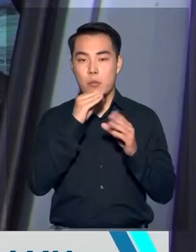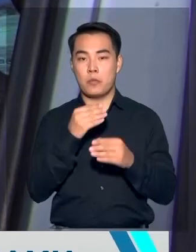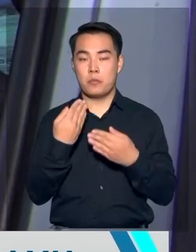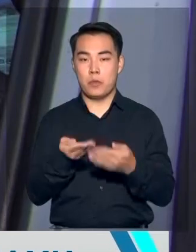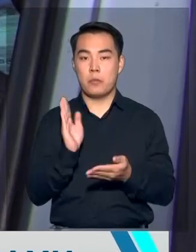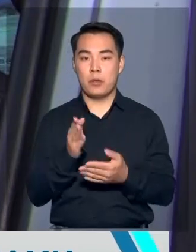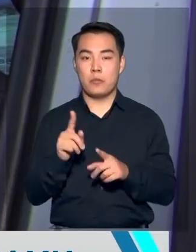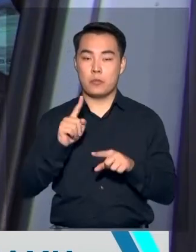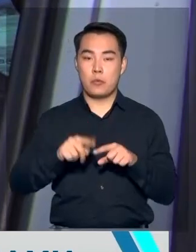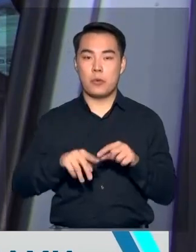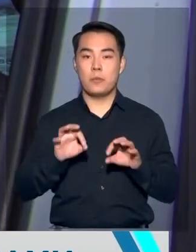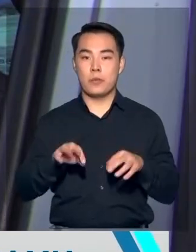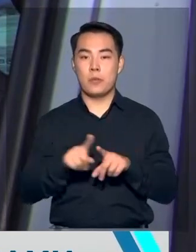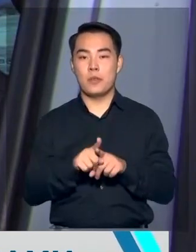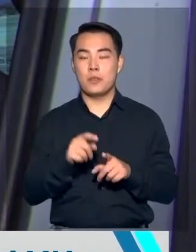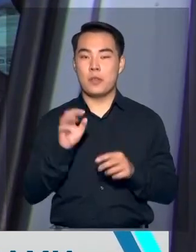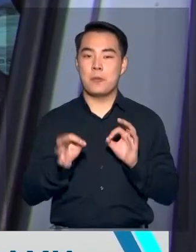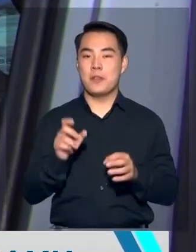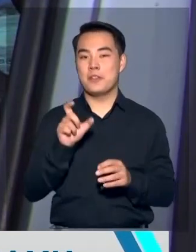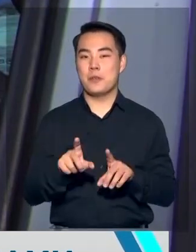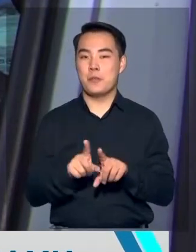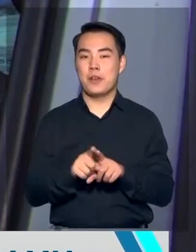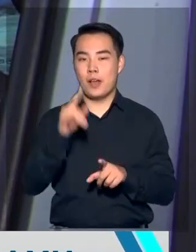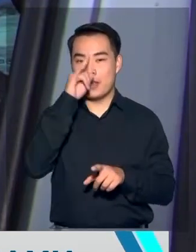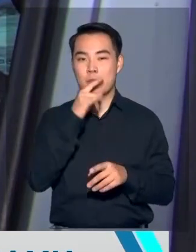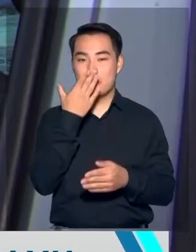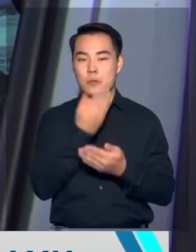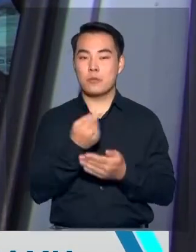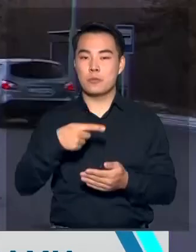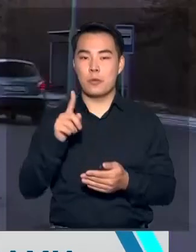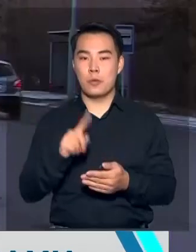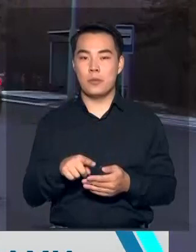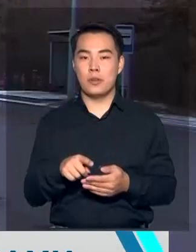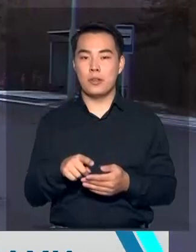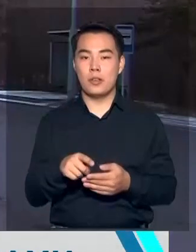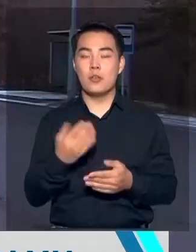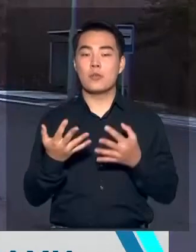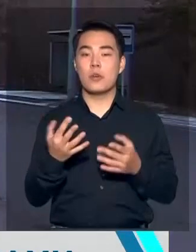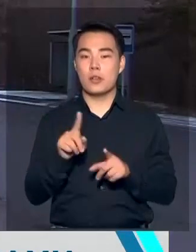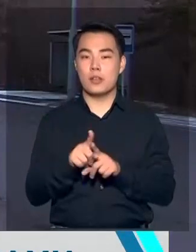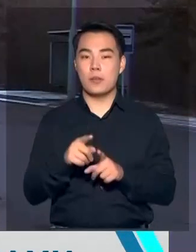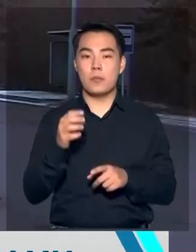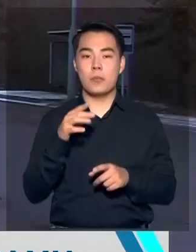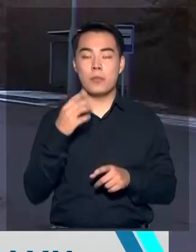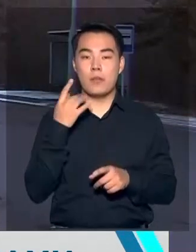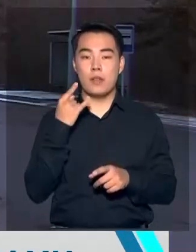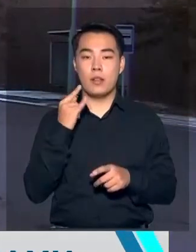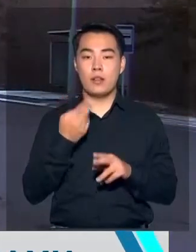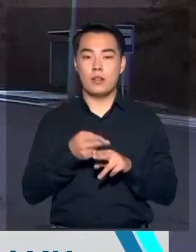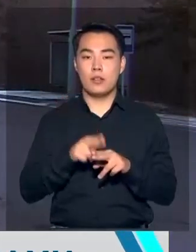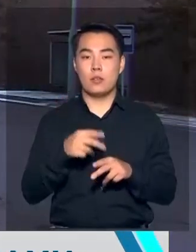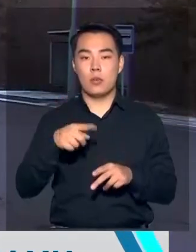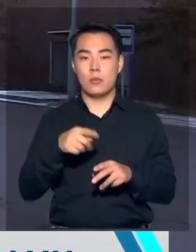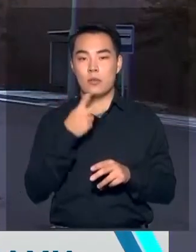времени буду ездить как нормальный человек с казахстанскими номерами. Сколько всего в Павлодарской области машин с